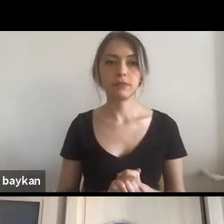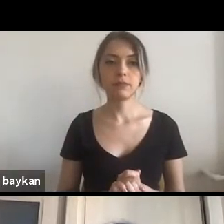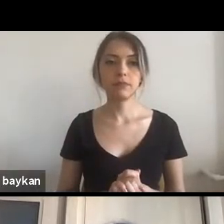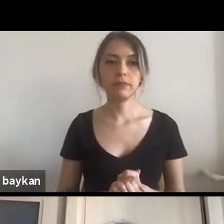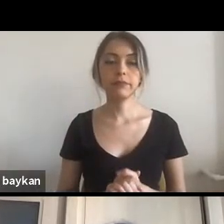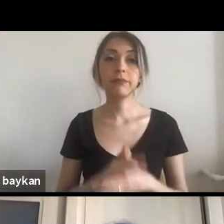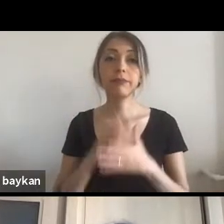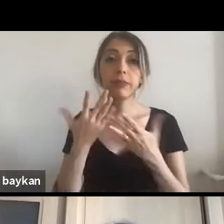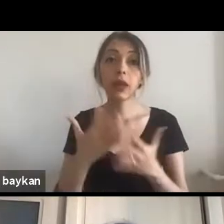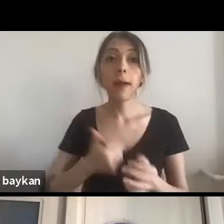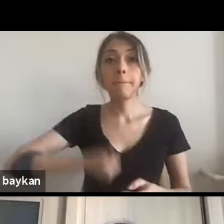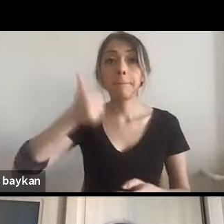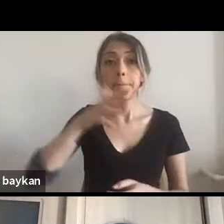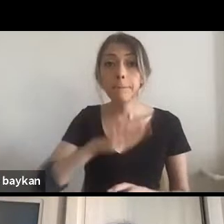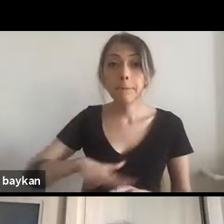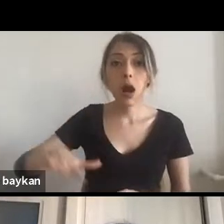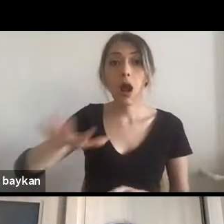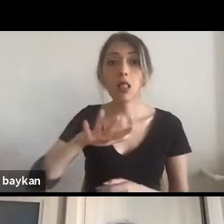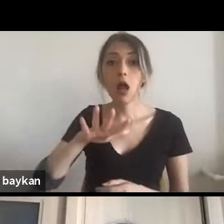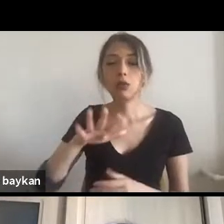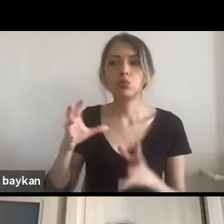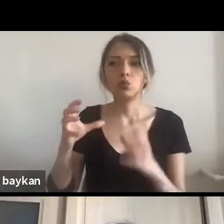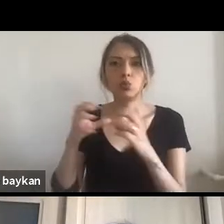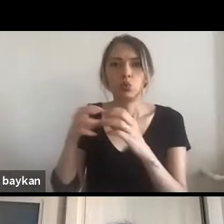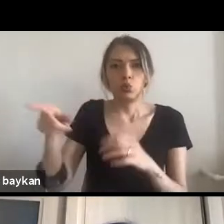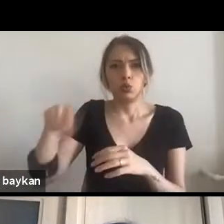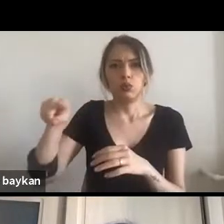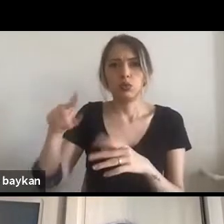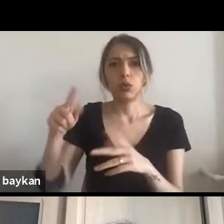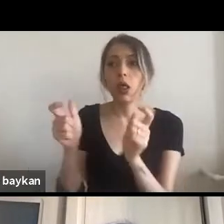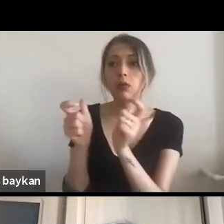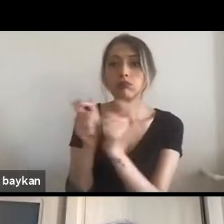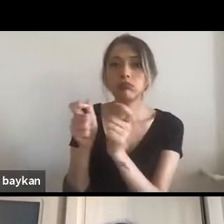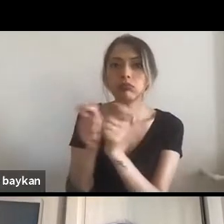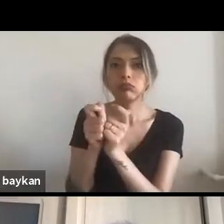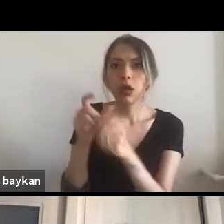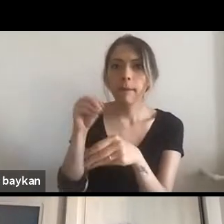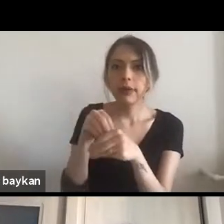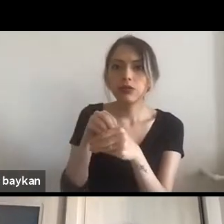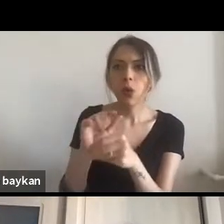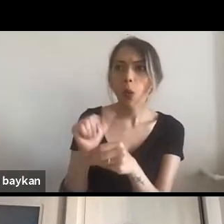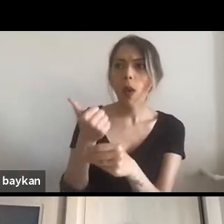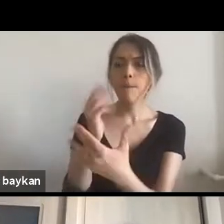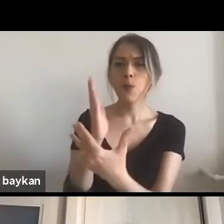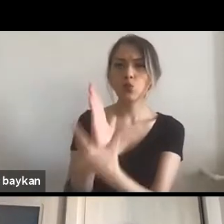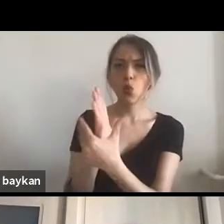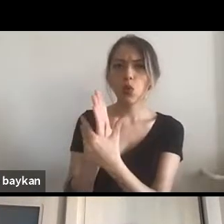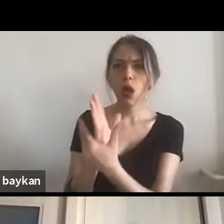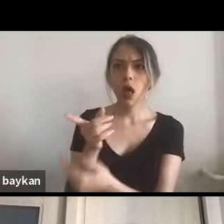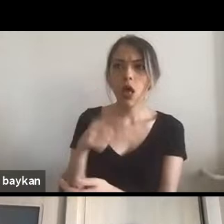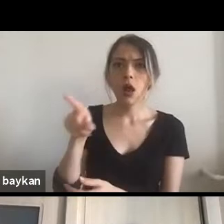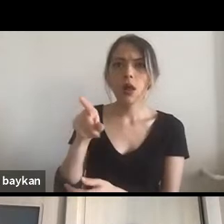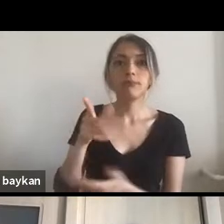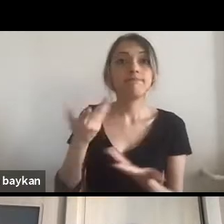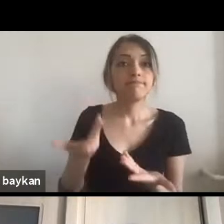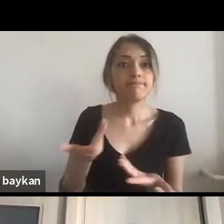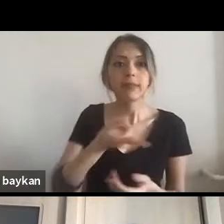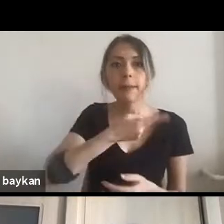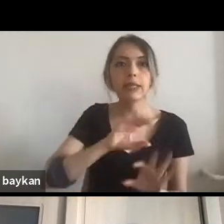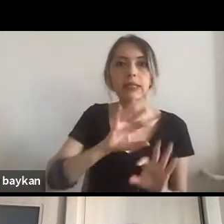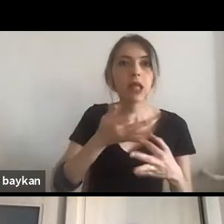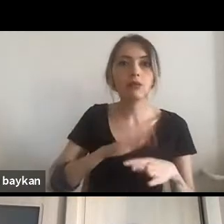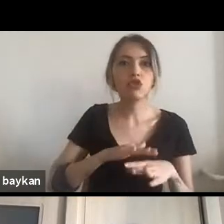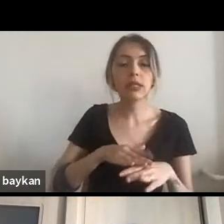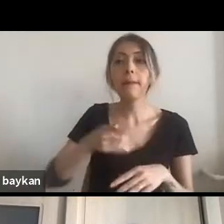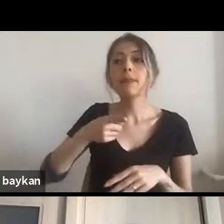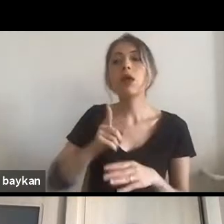hali hazırda Bakanlar Komitesi'nin toplantılarında izlenen önemli dosyalara bu kez gidip bizzat sözlü olarak